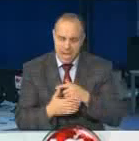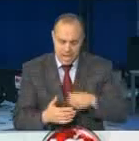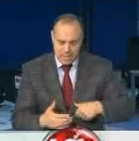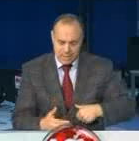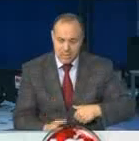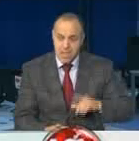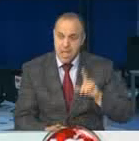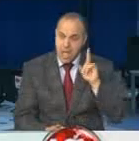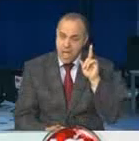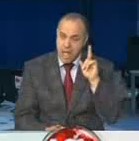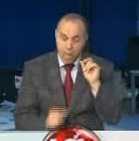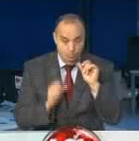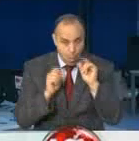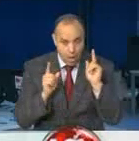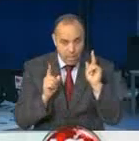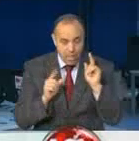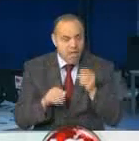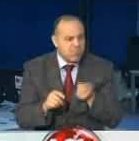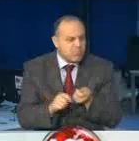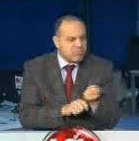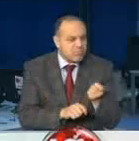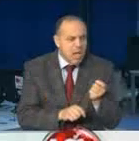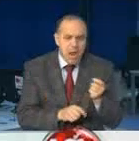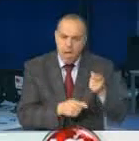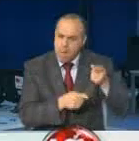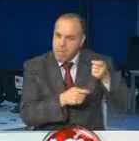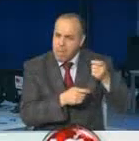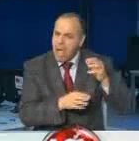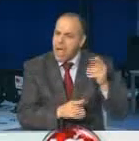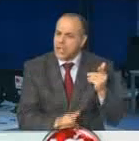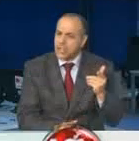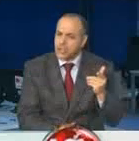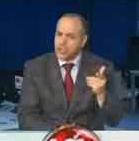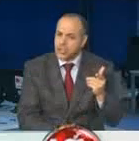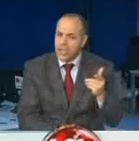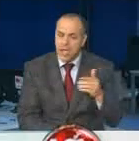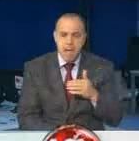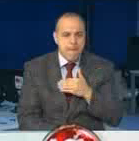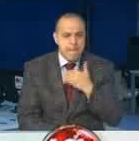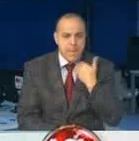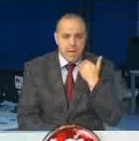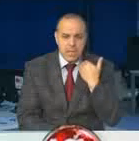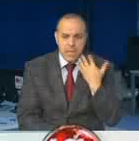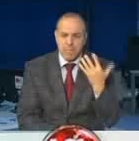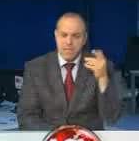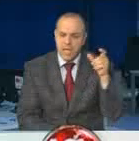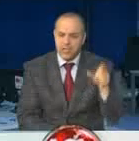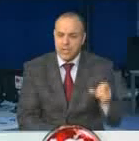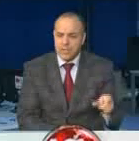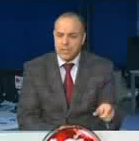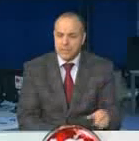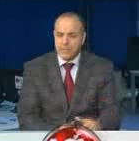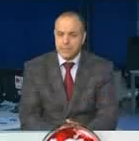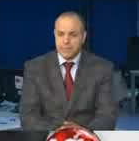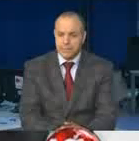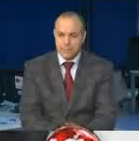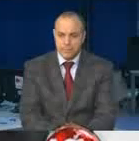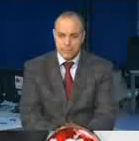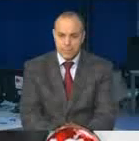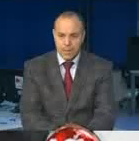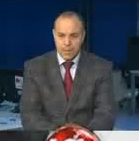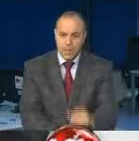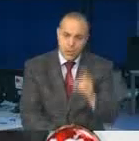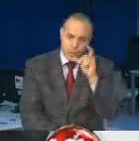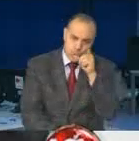الوطني، ولم تتضح بعد دوافعه للقيام بهذا الهجوم الذي أسفر عن مقتل 5 أشخاص.